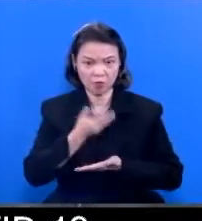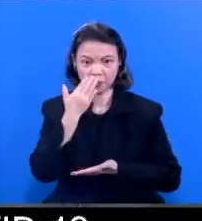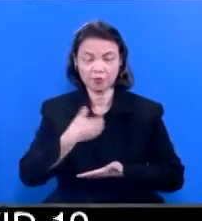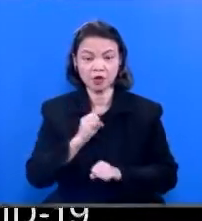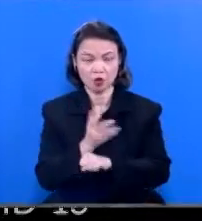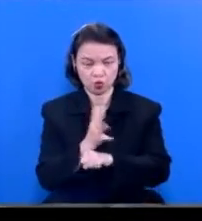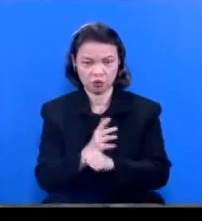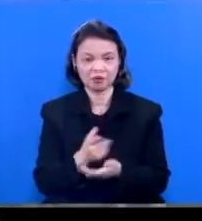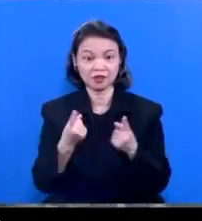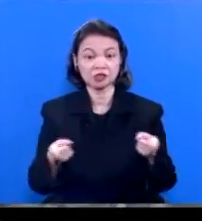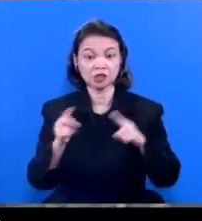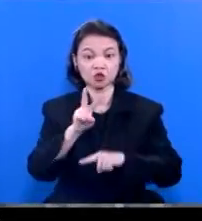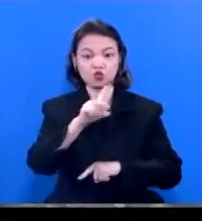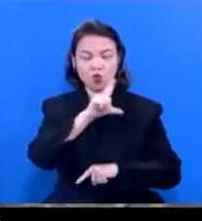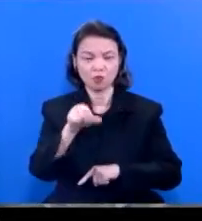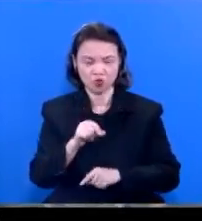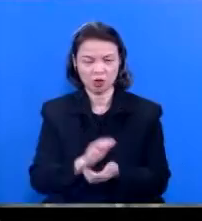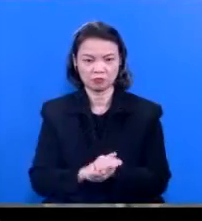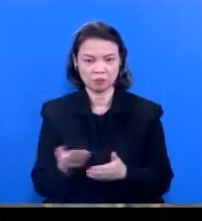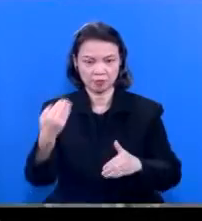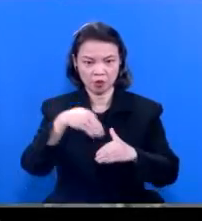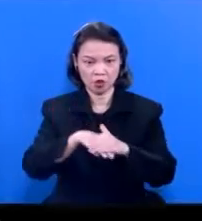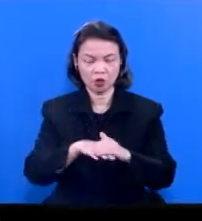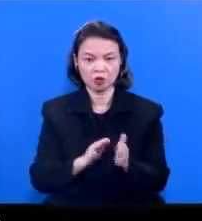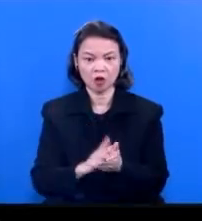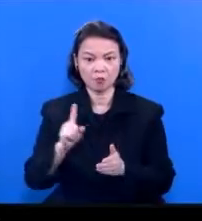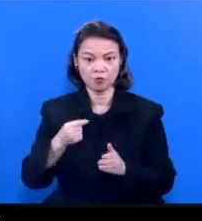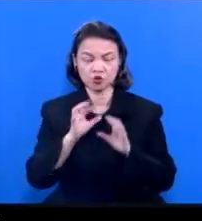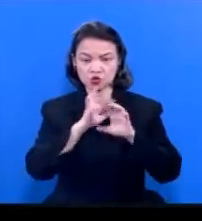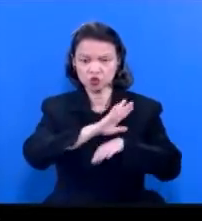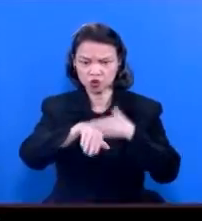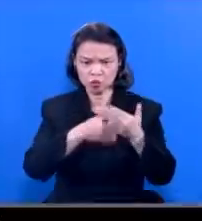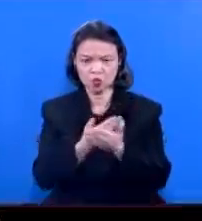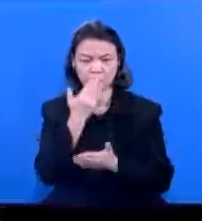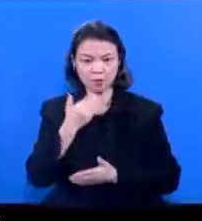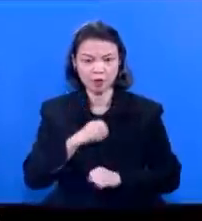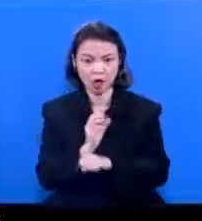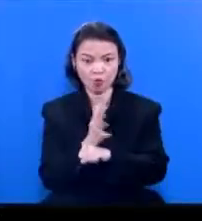terjadi selama 2 bulan dengan melibatkan hampir para pemilik ambulans yang berada di Jawa Timur.